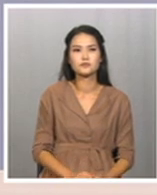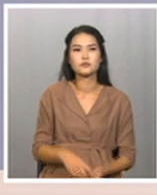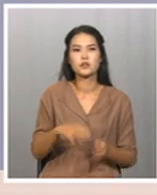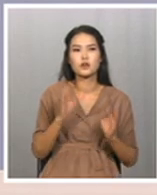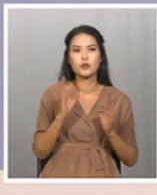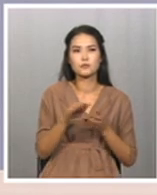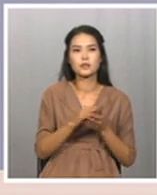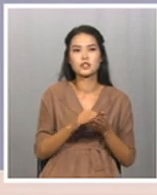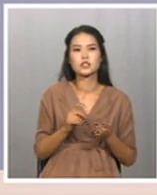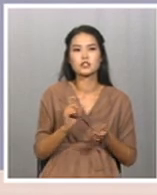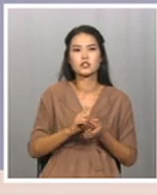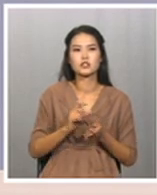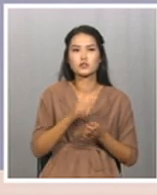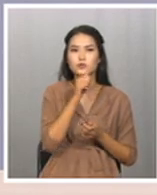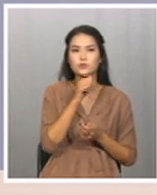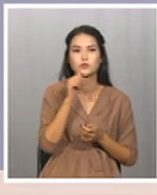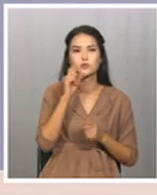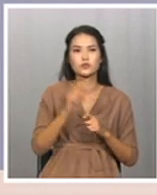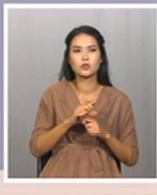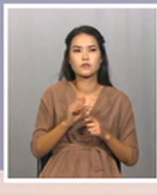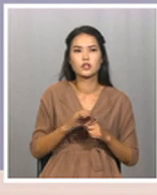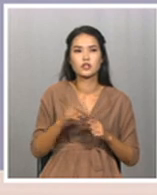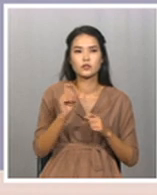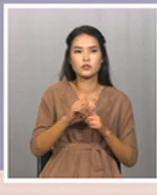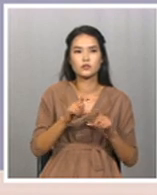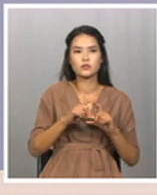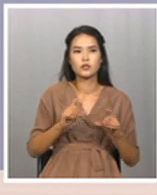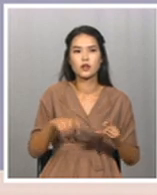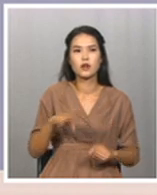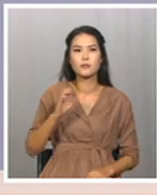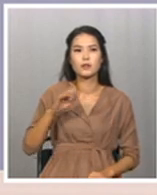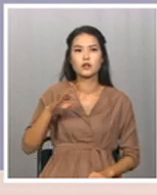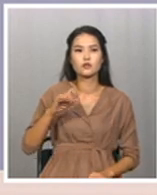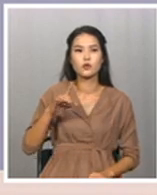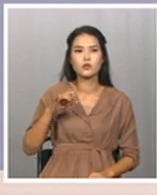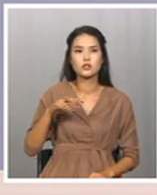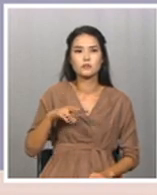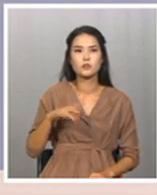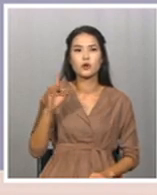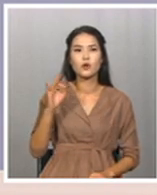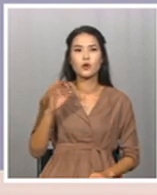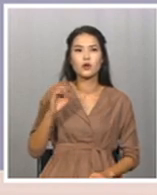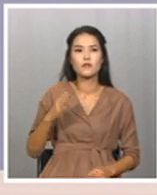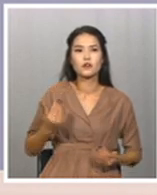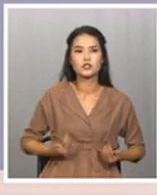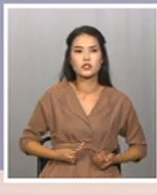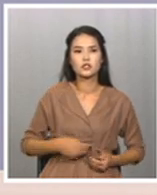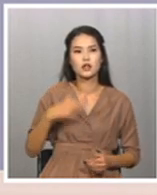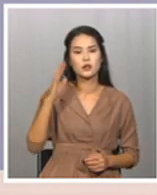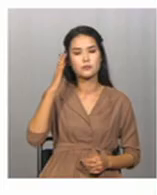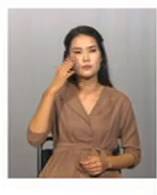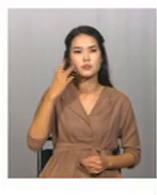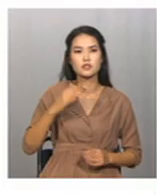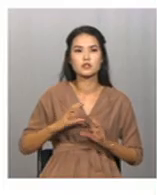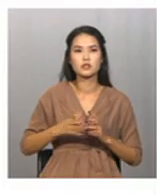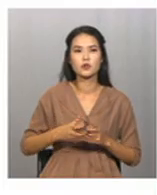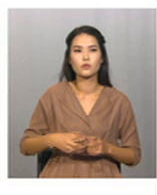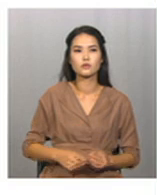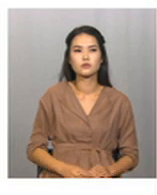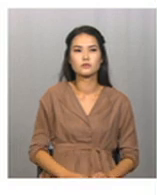Определите значение ключевых слов и словосочетаний: патриотизм, роевая жизнь, мысль народная.